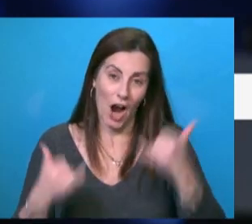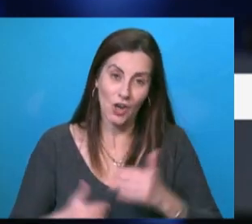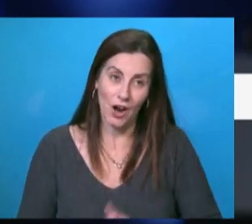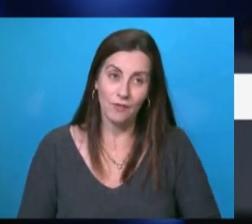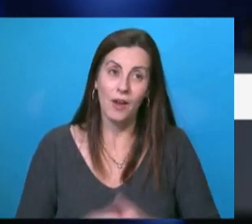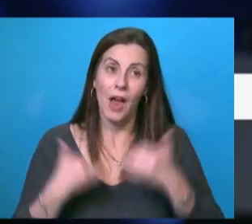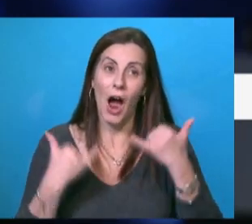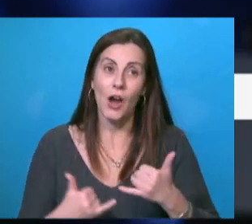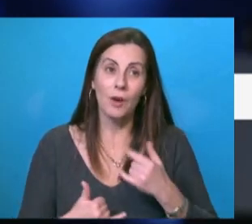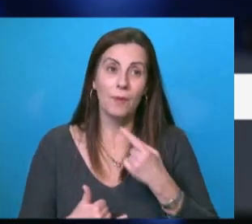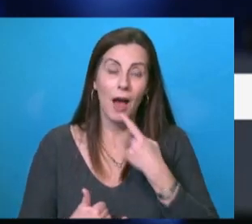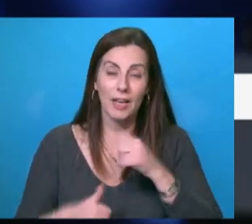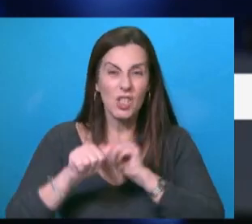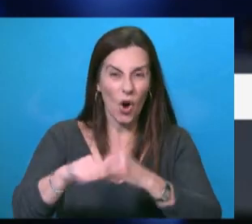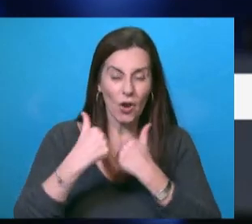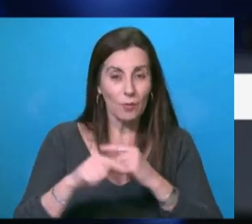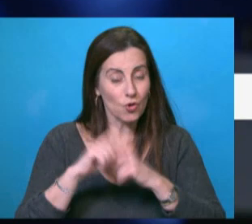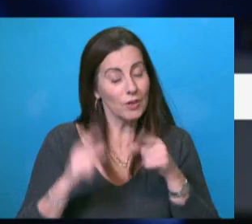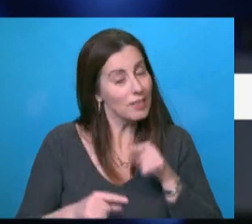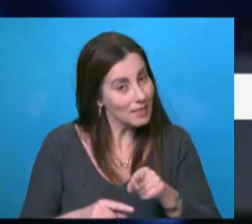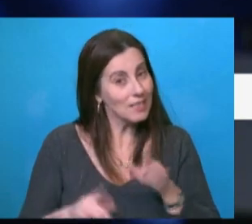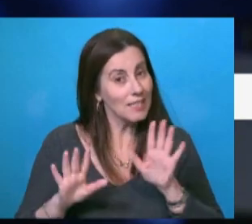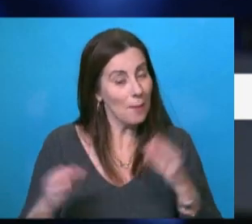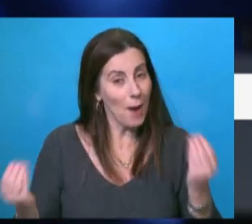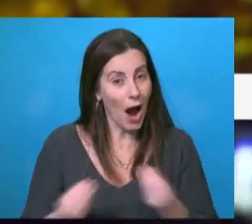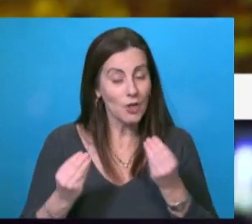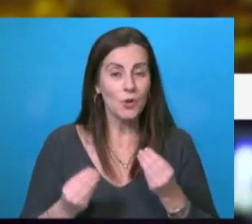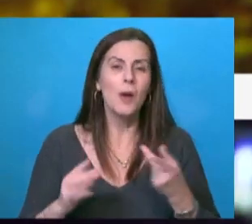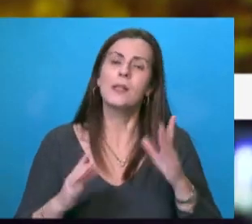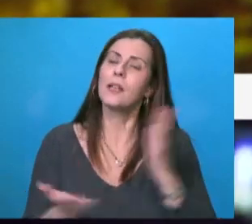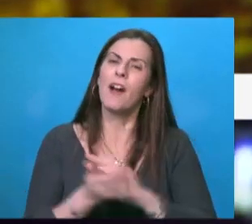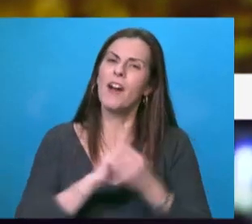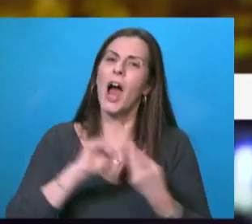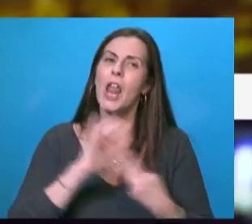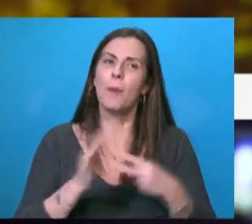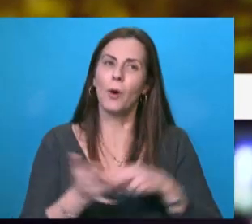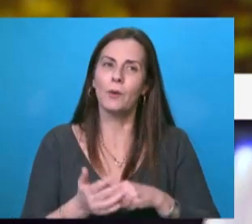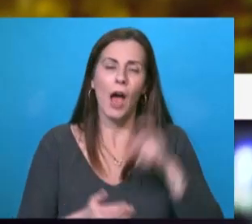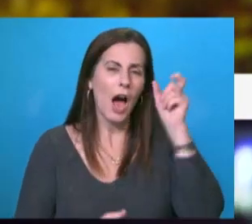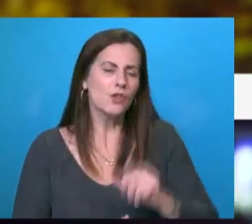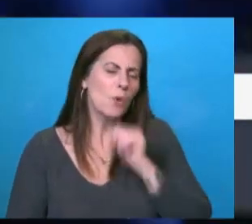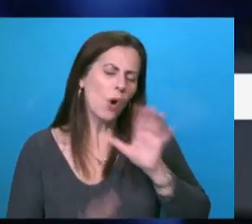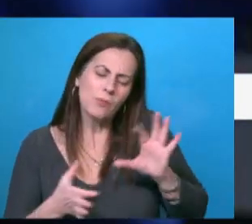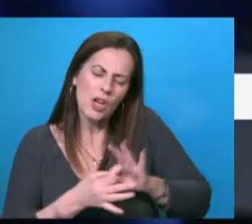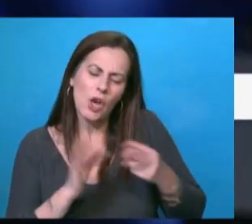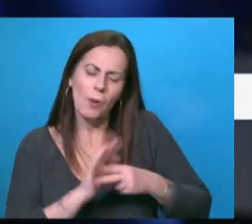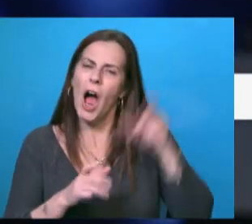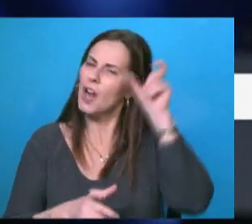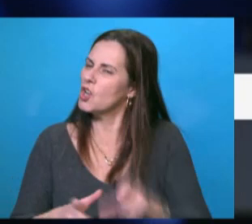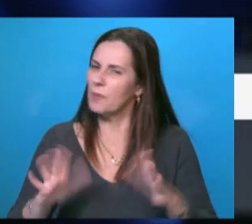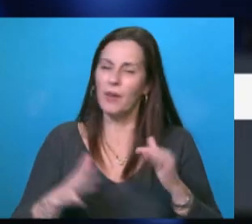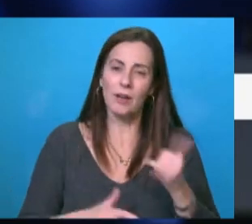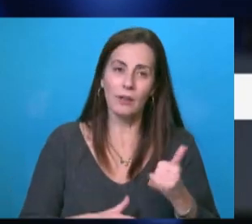להצהיר סולידריות עם האחר, מסתבר שזה משהו... זה פוליטי. פוליטי. אנשים לא רוצים להיות מזוהים פוליטית. אנשים מפחדים. יש